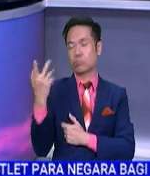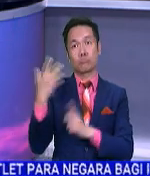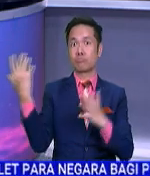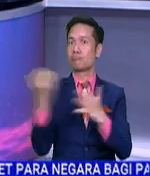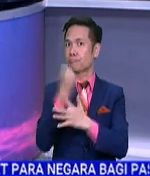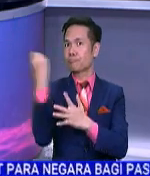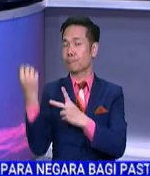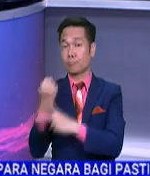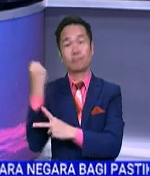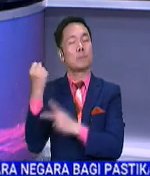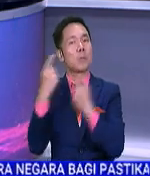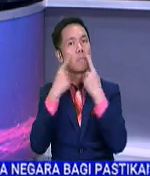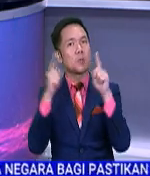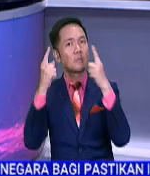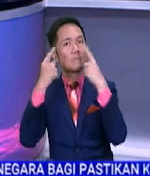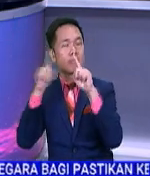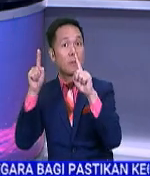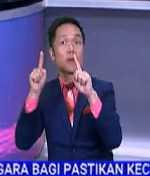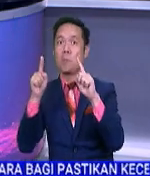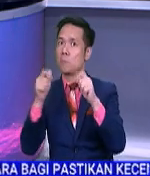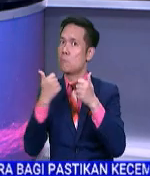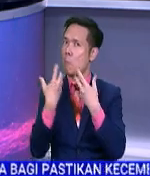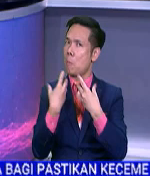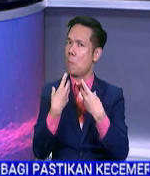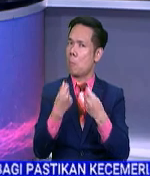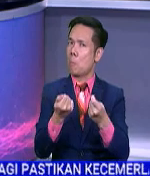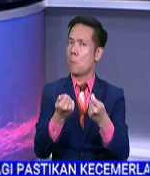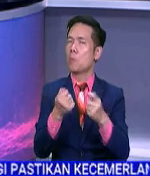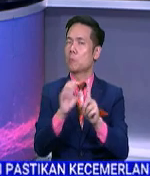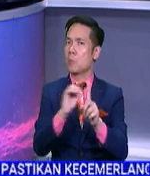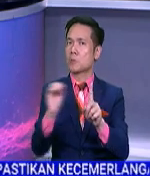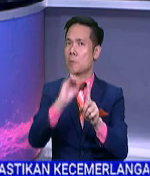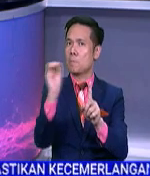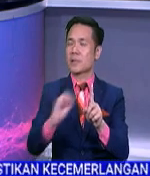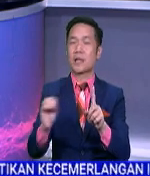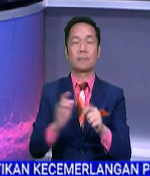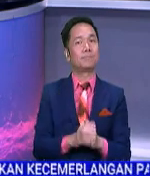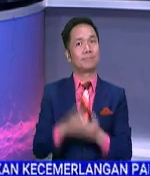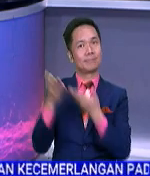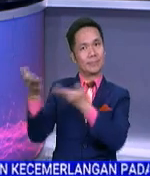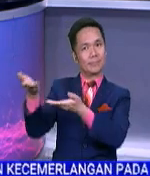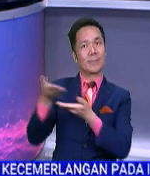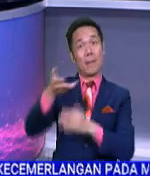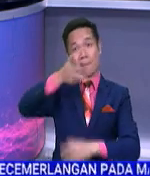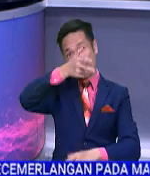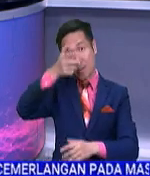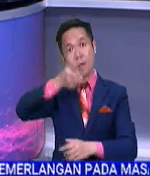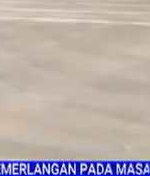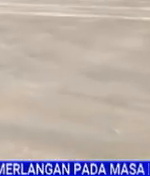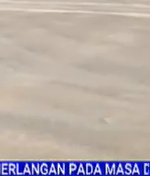dicapai dan dilaksanakan dengan sempurna. Butirannya bersama wartawan Ravin Semunggam.